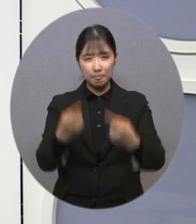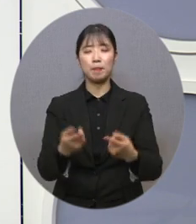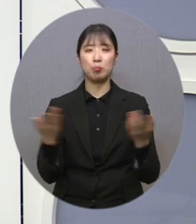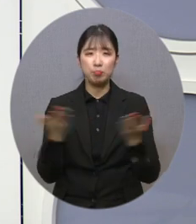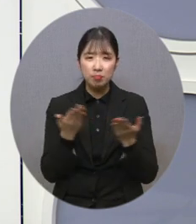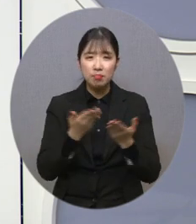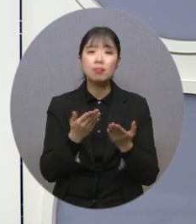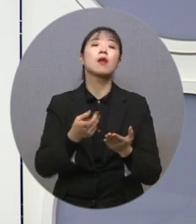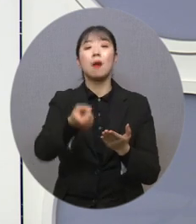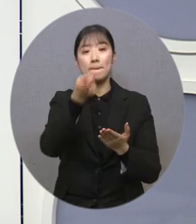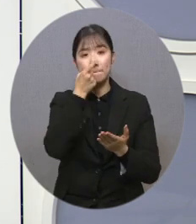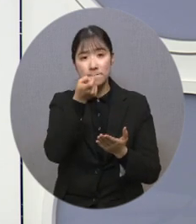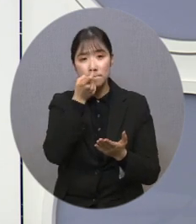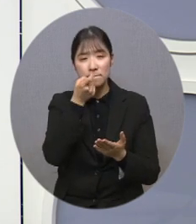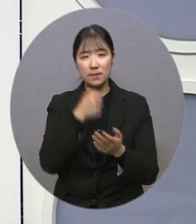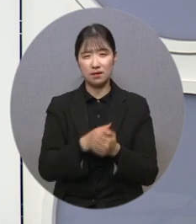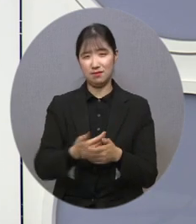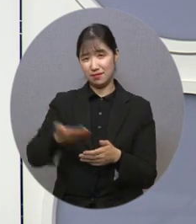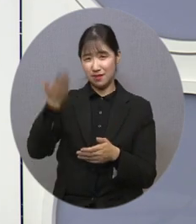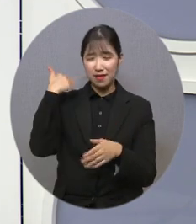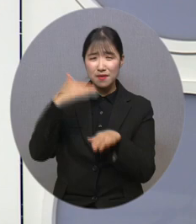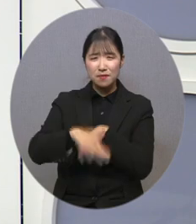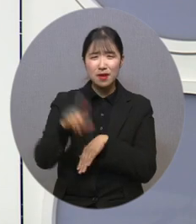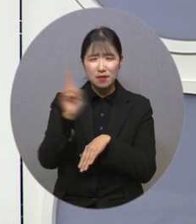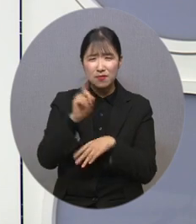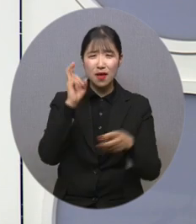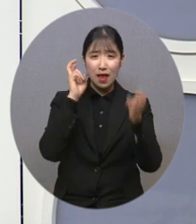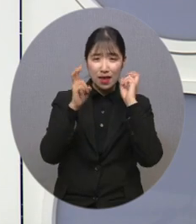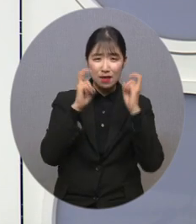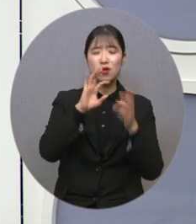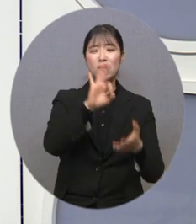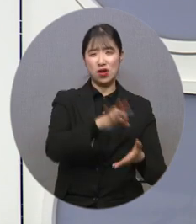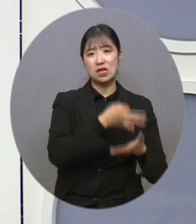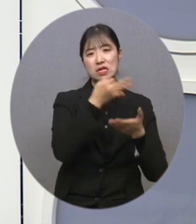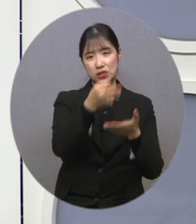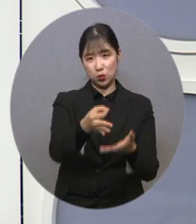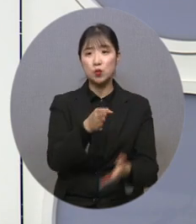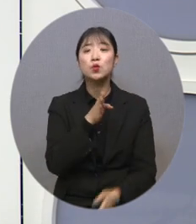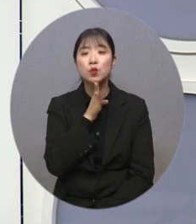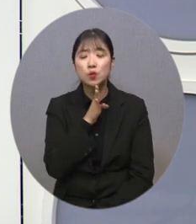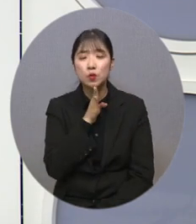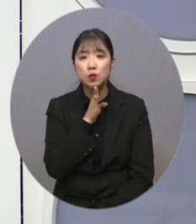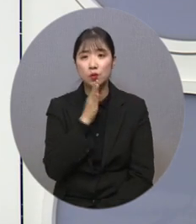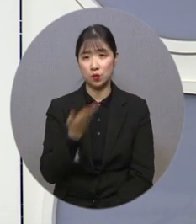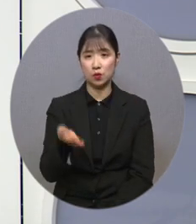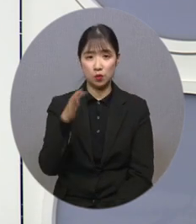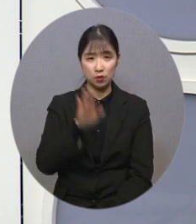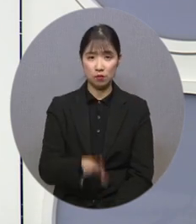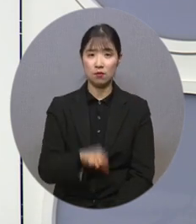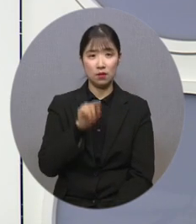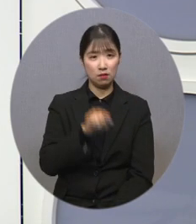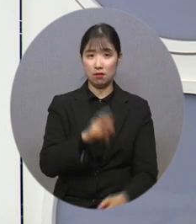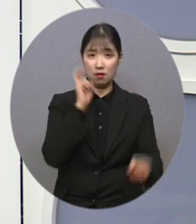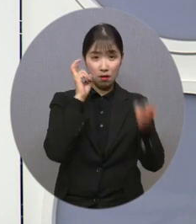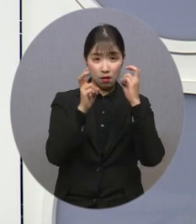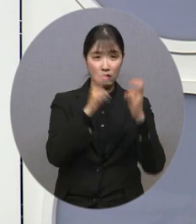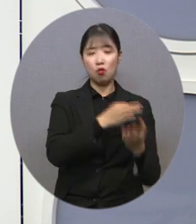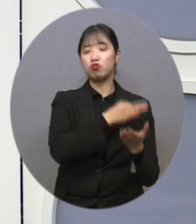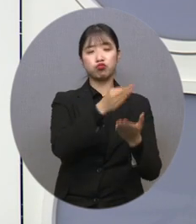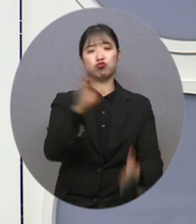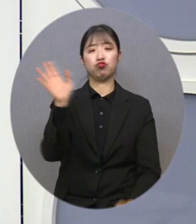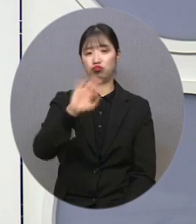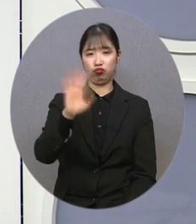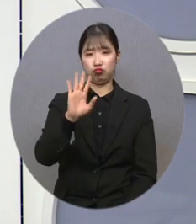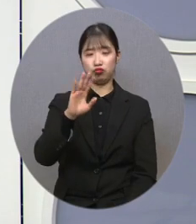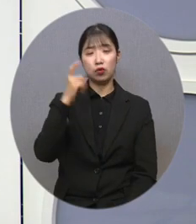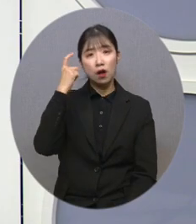실무를 배우는 거죠. 과거 같으면 기업에서 급여를 일부 줘야 되겠지만 이건 기업에서 돈을 줄 필요가